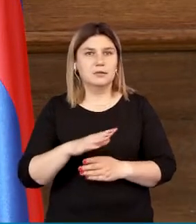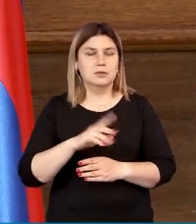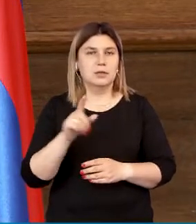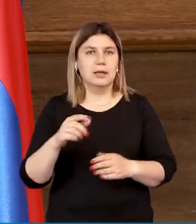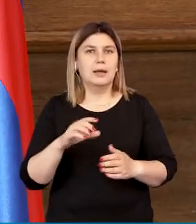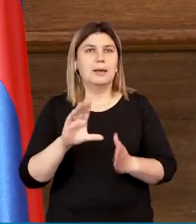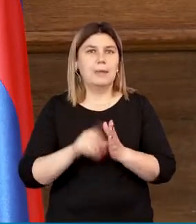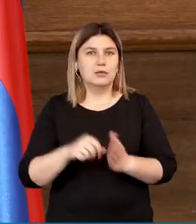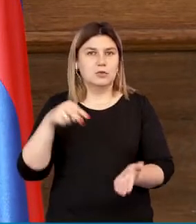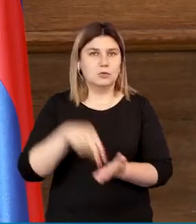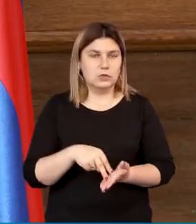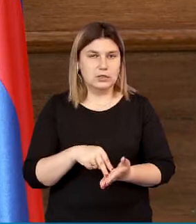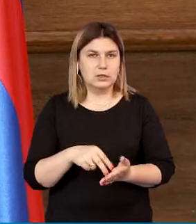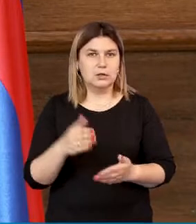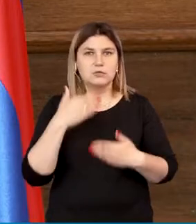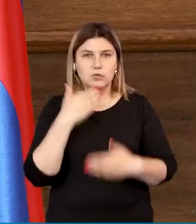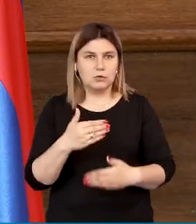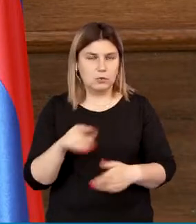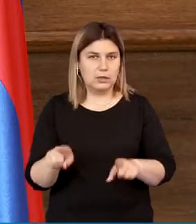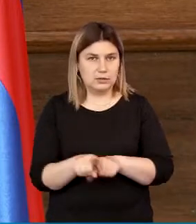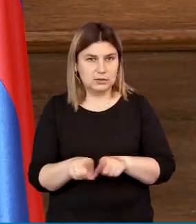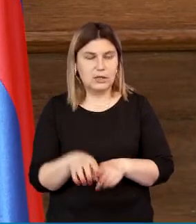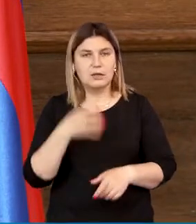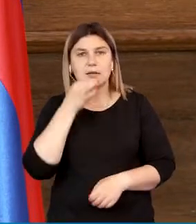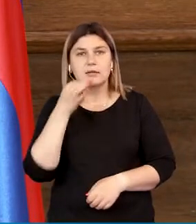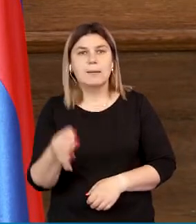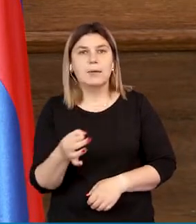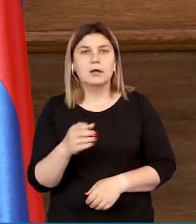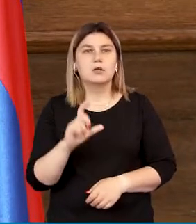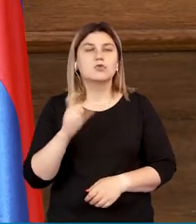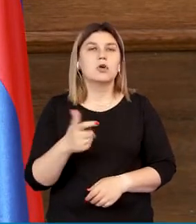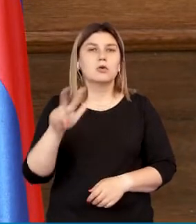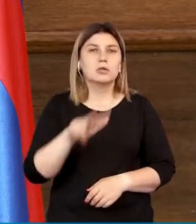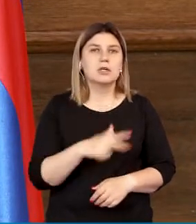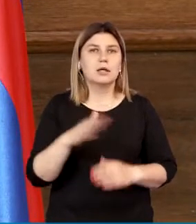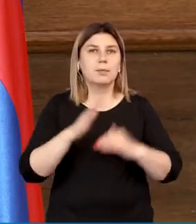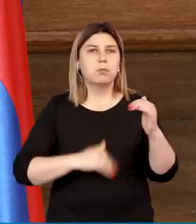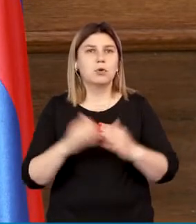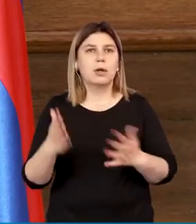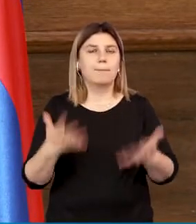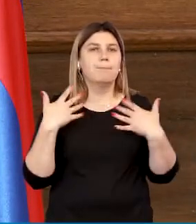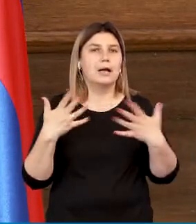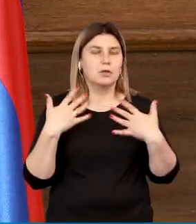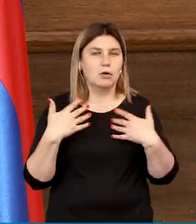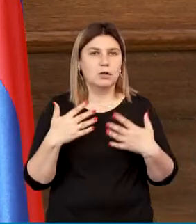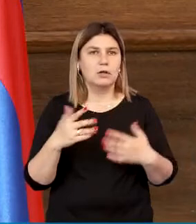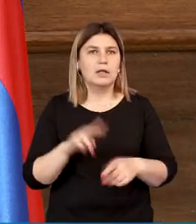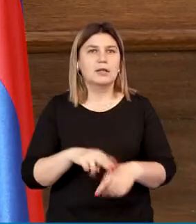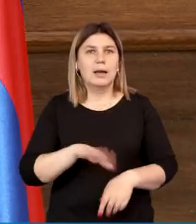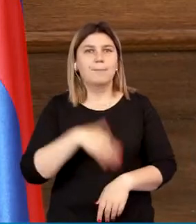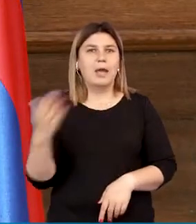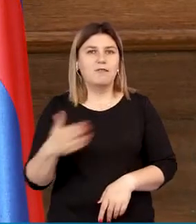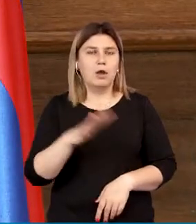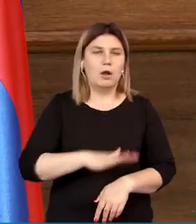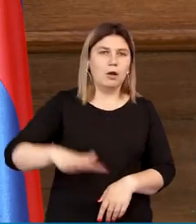stanie. Dziękuję za to, ale też chciałbym zapytać, co i kiedy za zbudową infrastruktury parkowej na prawym brzegu w okolicach